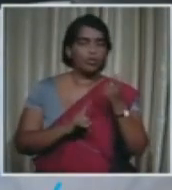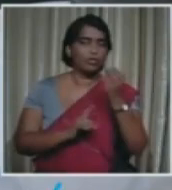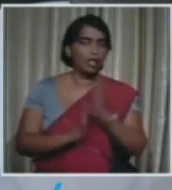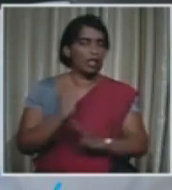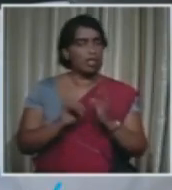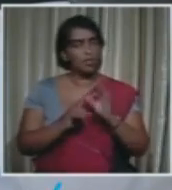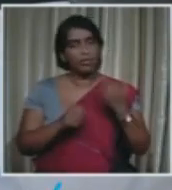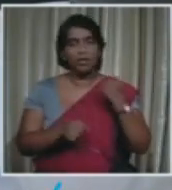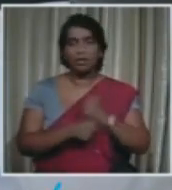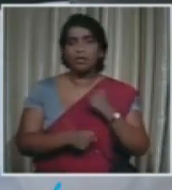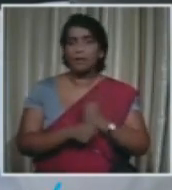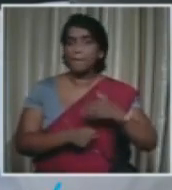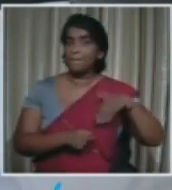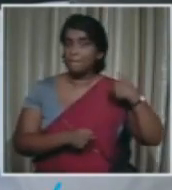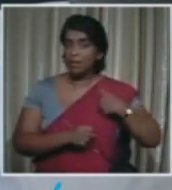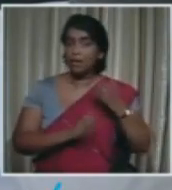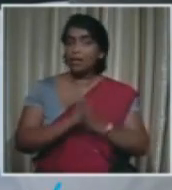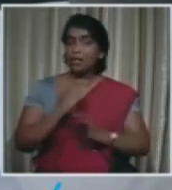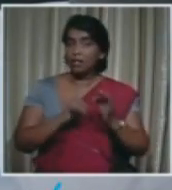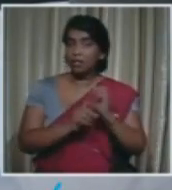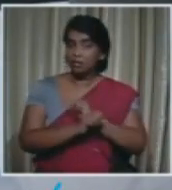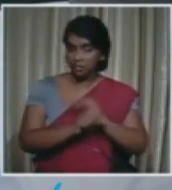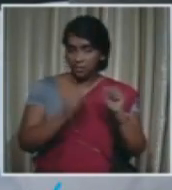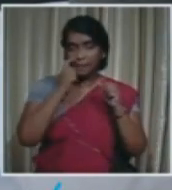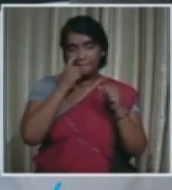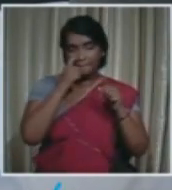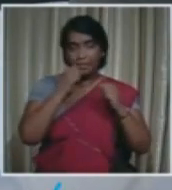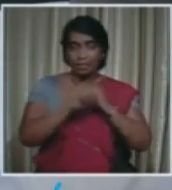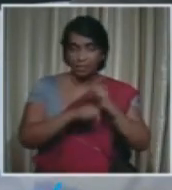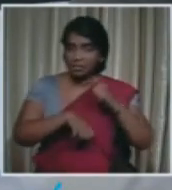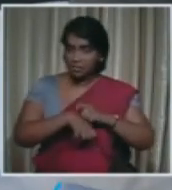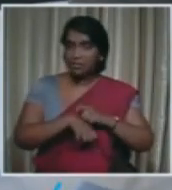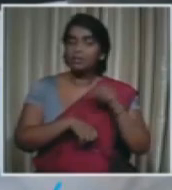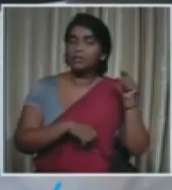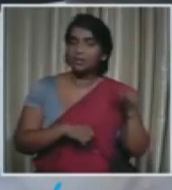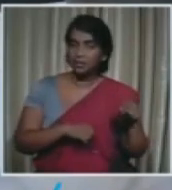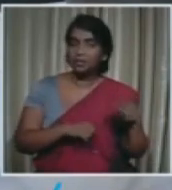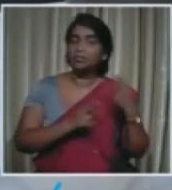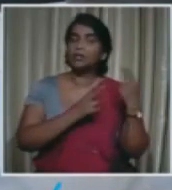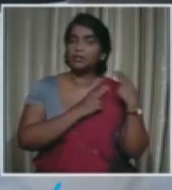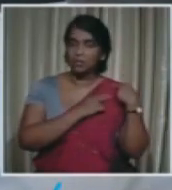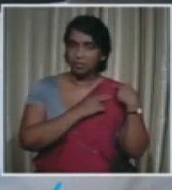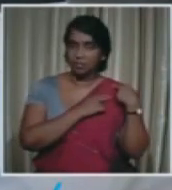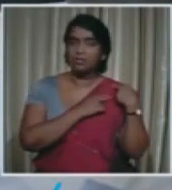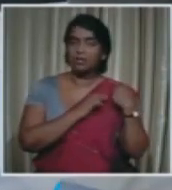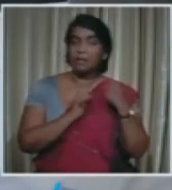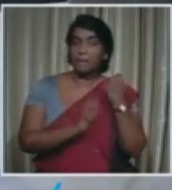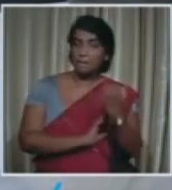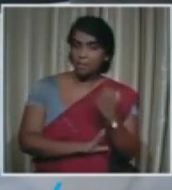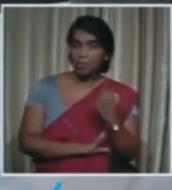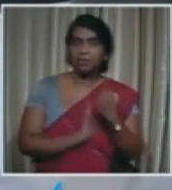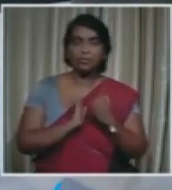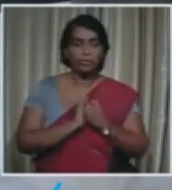හෝ රජයේ ප්‍රධාන ඇමතිවරයෙක් නොමැති විදිහට අවස්ථාවේදී ඒ වගකීම් බලතල